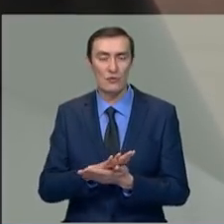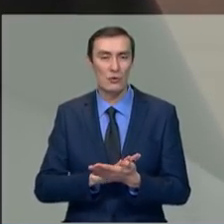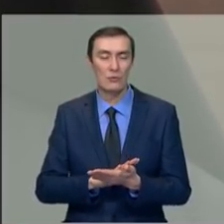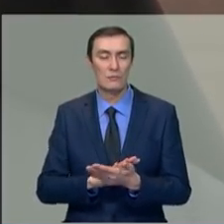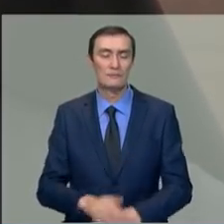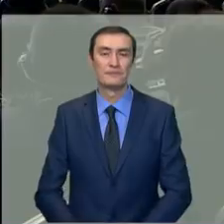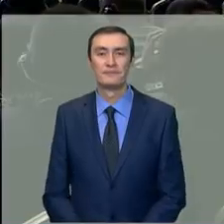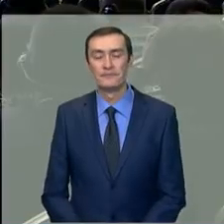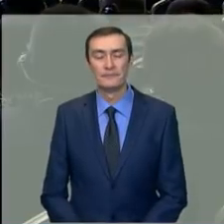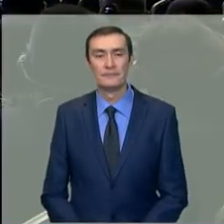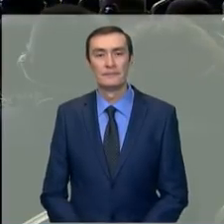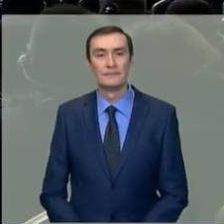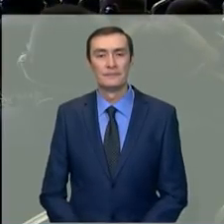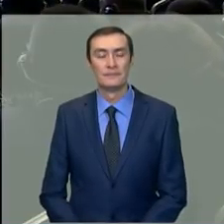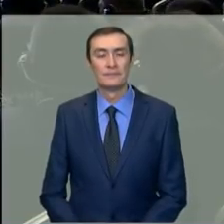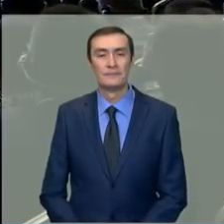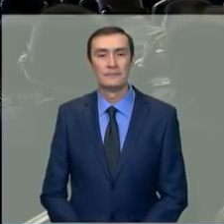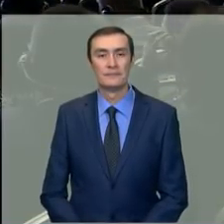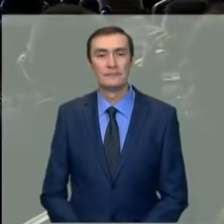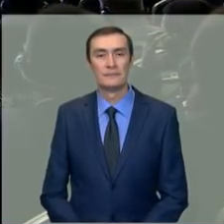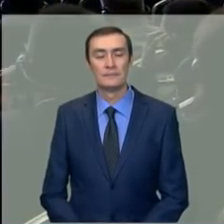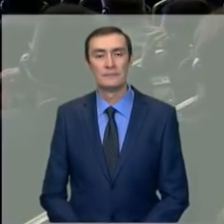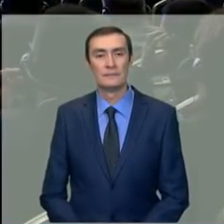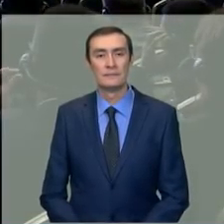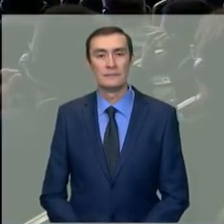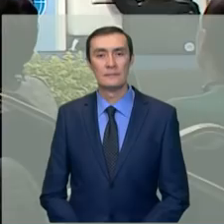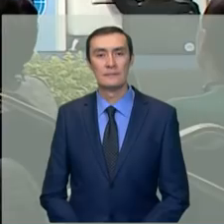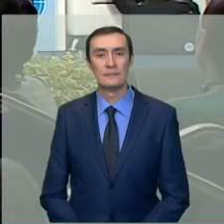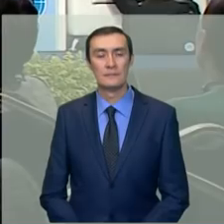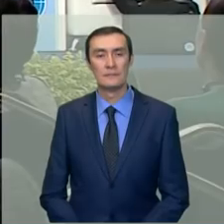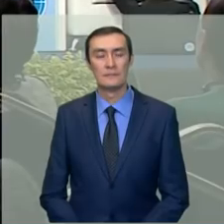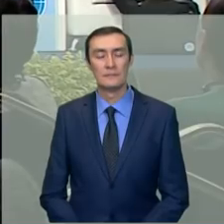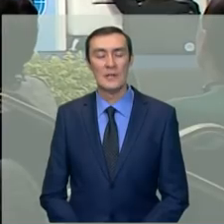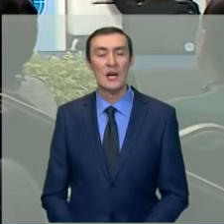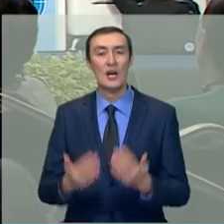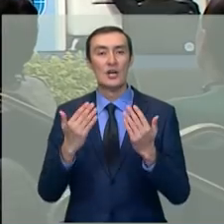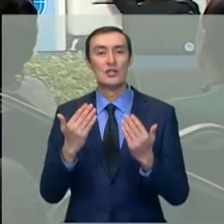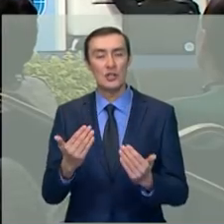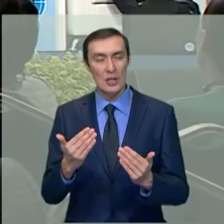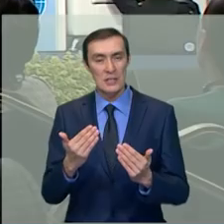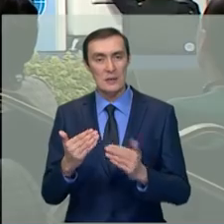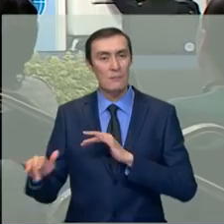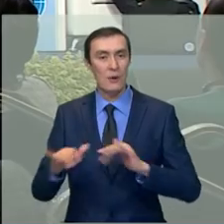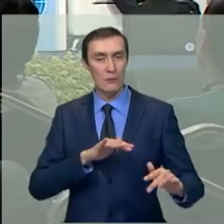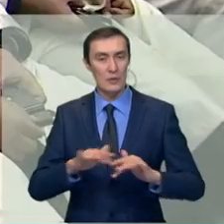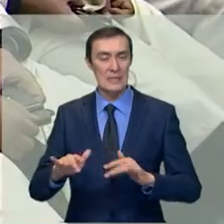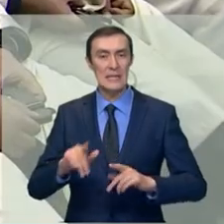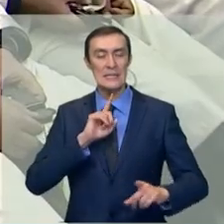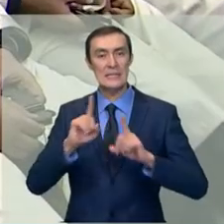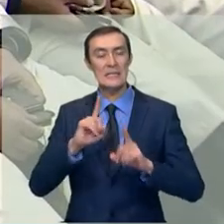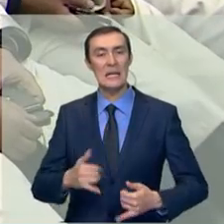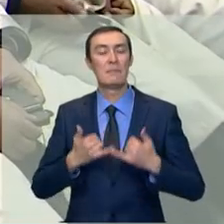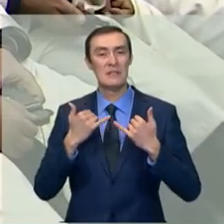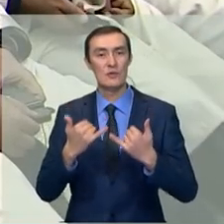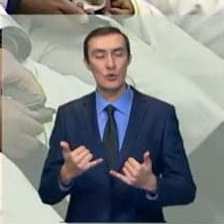крови. прямо сейчас идет сессия,